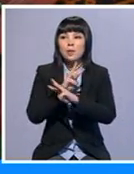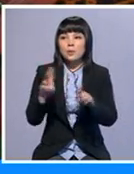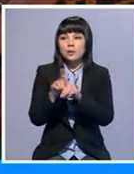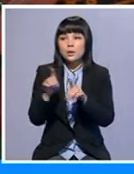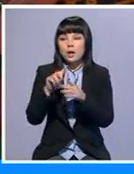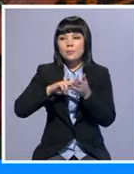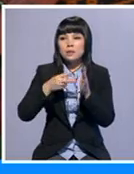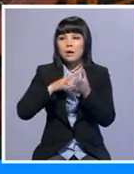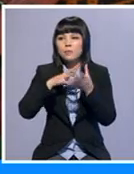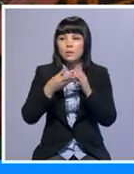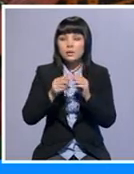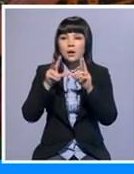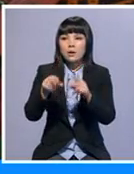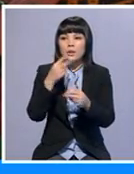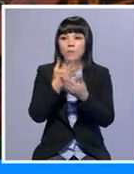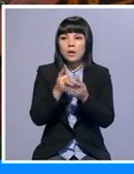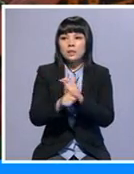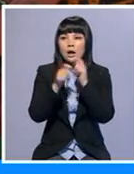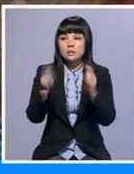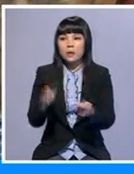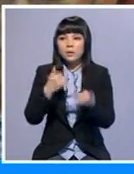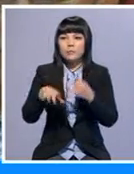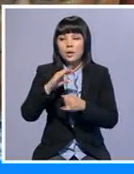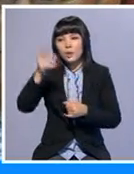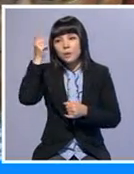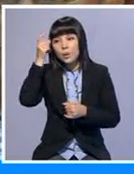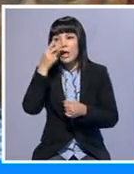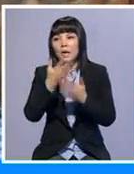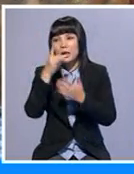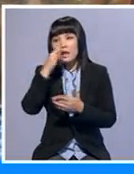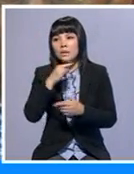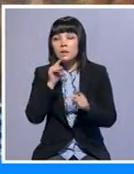айында талқылаймыз деп уәде еткенін жеткізді. Бұл жаңалыққа түркиялық қазақтар